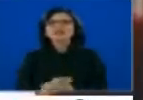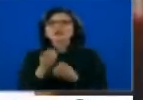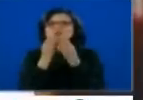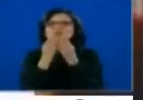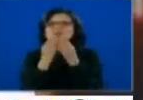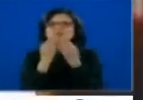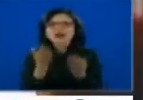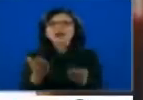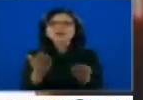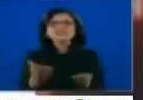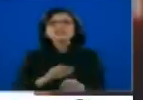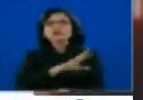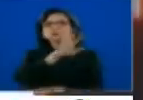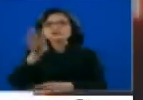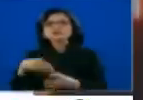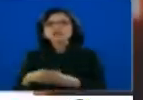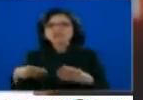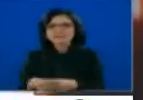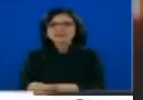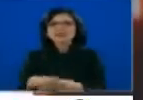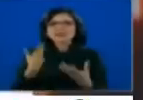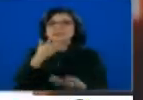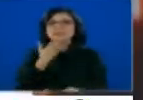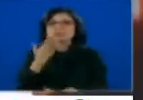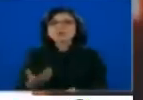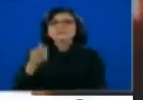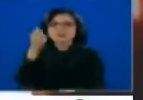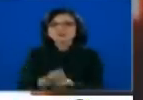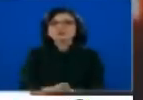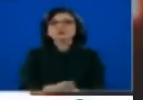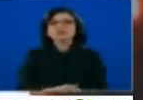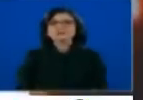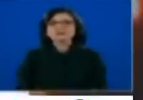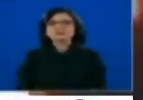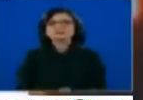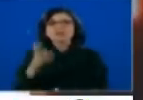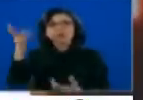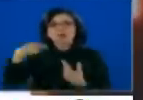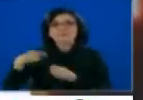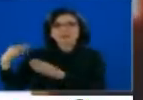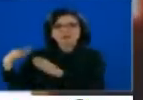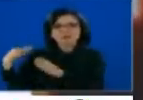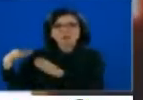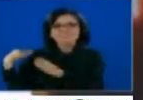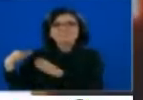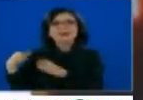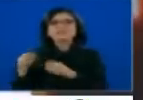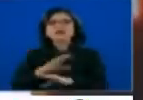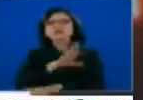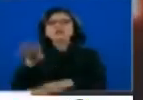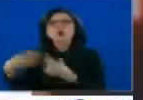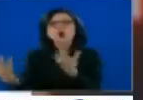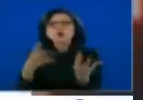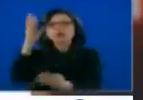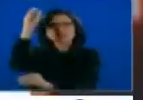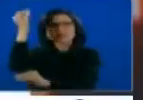kepada semua yang telah terlibat dan izinkan kami memastikan bahwa ketika kami diamanati maka semua warga Jakarta